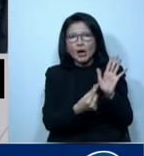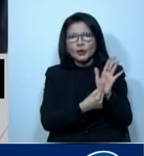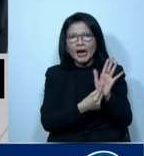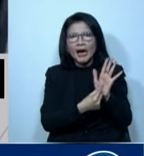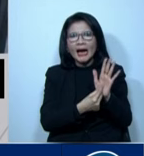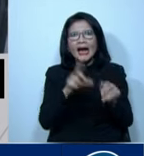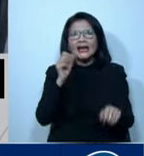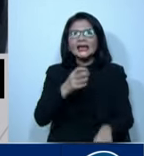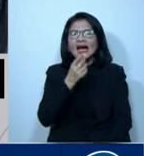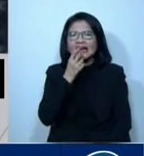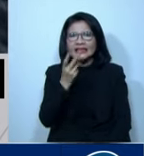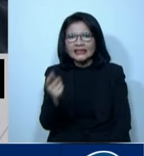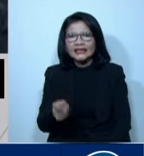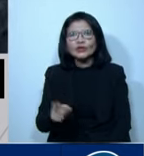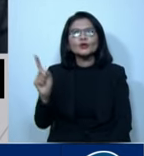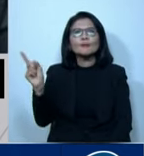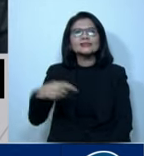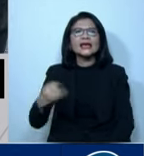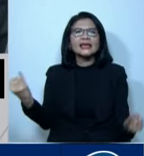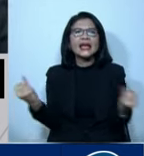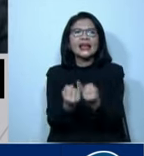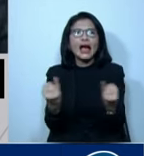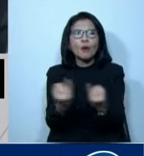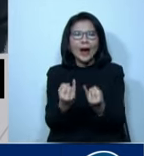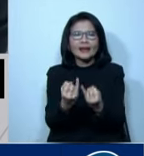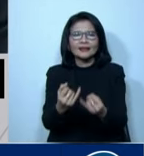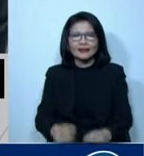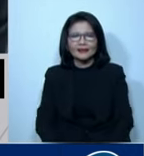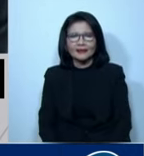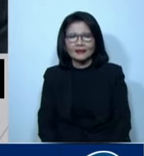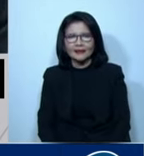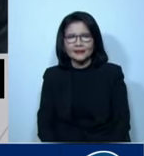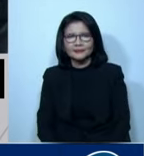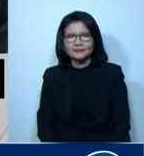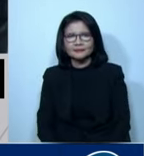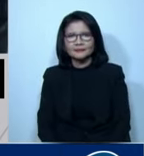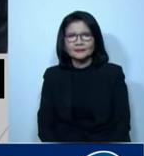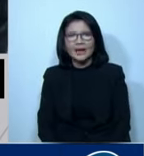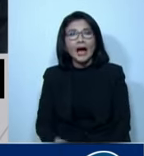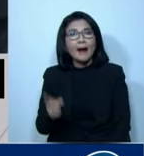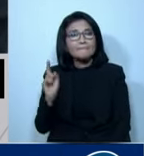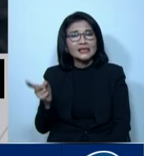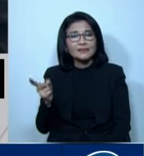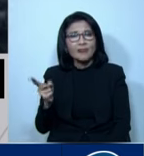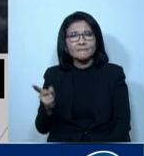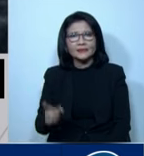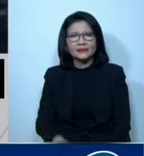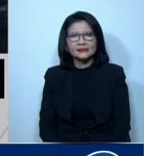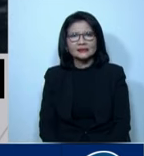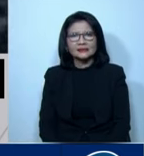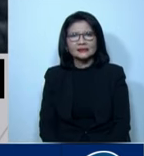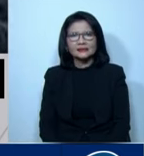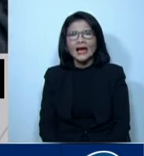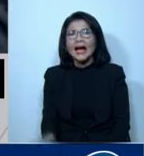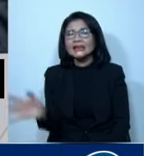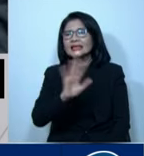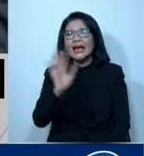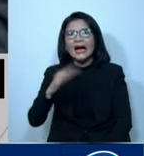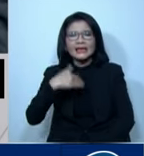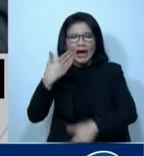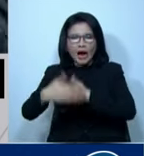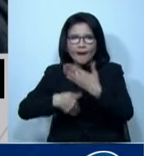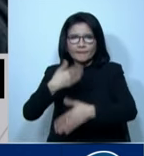yang kritis dianggap oposisi, siapapun yang pro dianggap pro pemerintah. Kenapa? Karena tidak ada